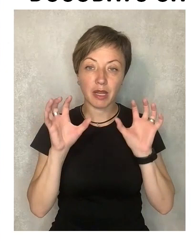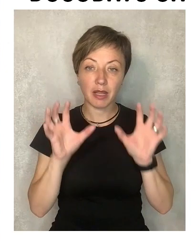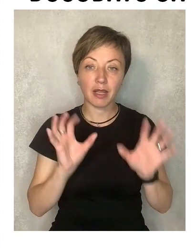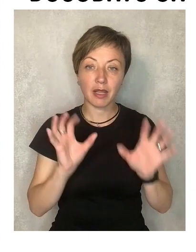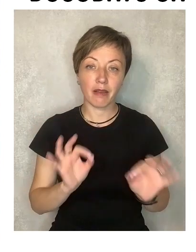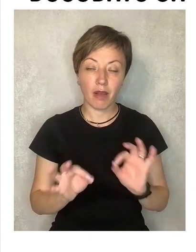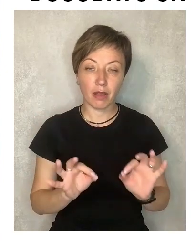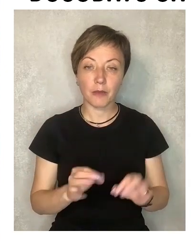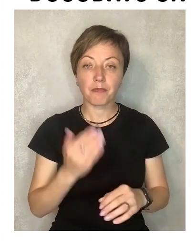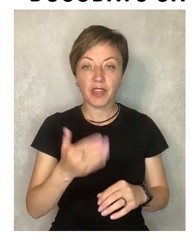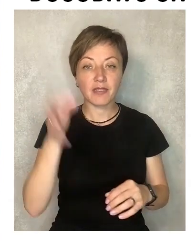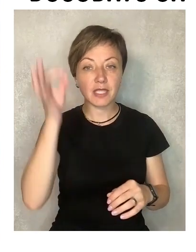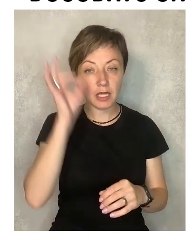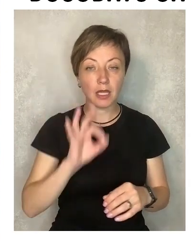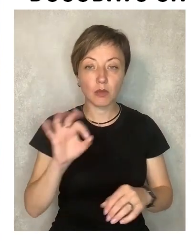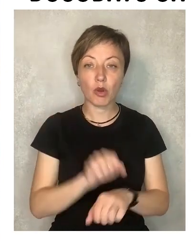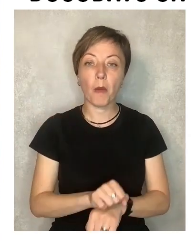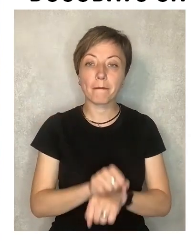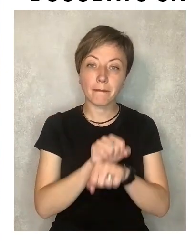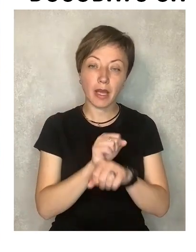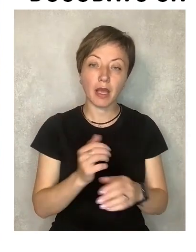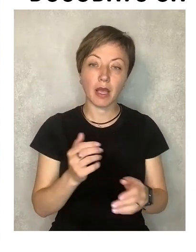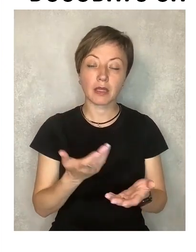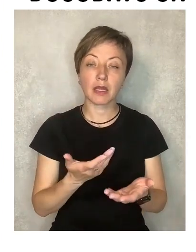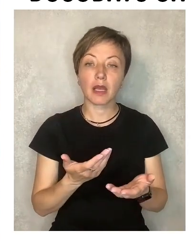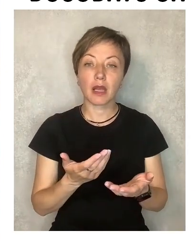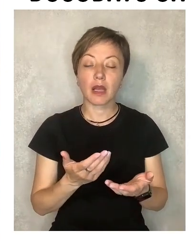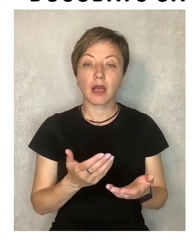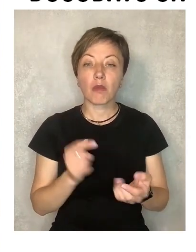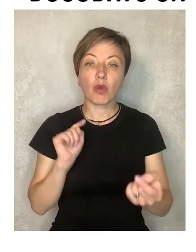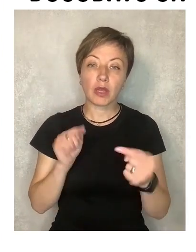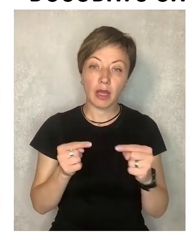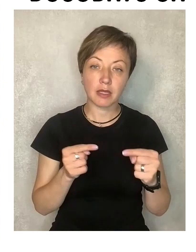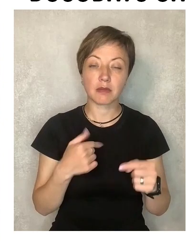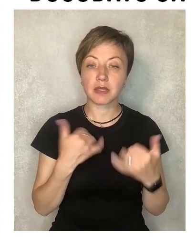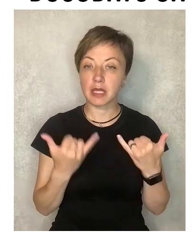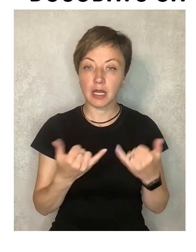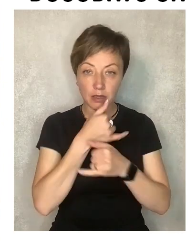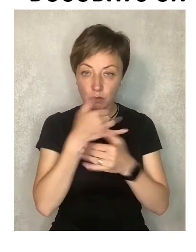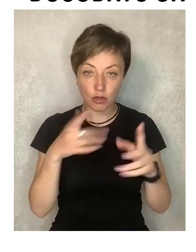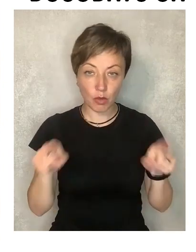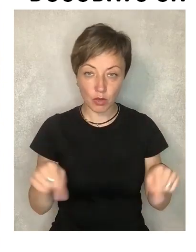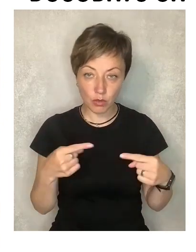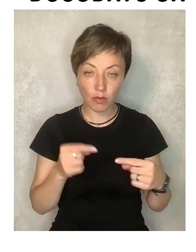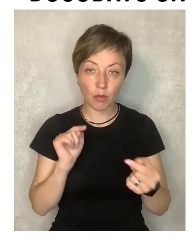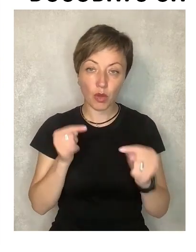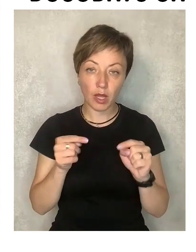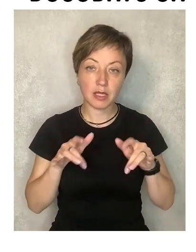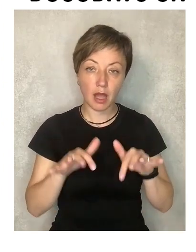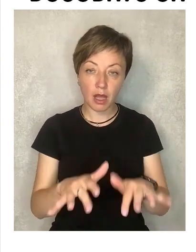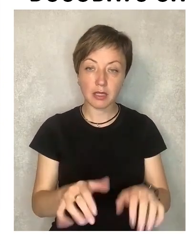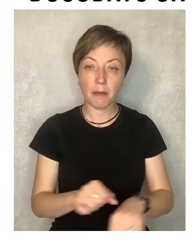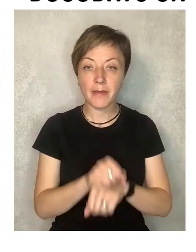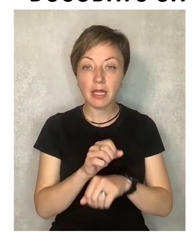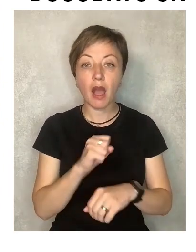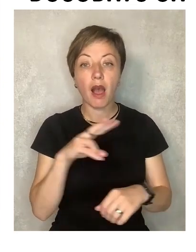Ви згадали про пікети. Скажіть, будь ласка, ну, ми розуміємо, що наразі ми не можемо організовувати пікети, акції, протесту, мітинги, але